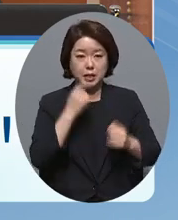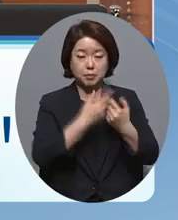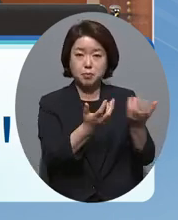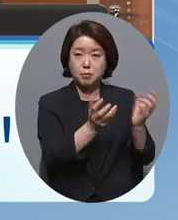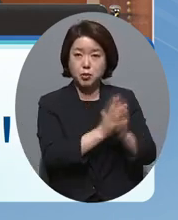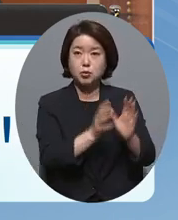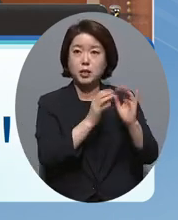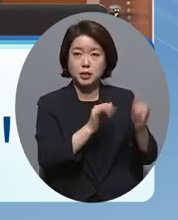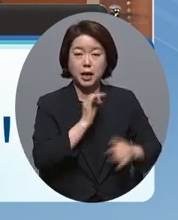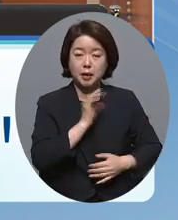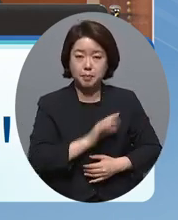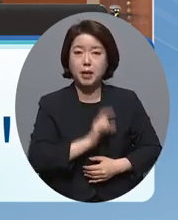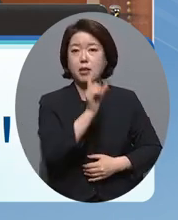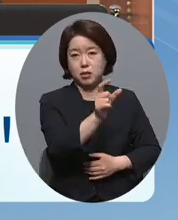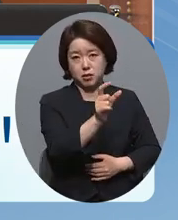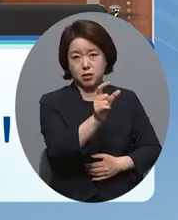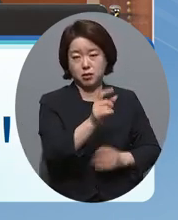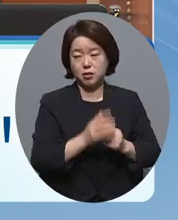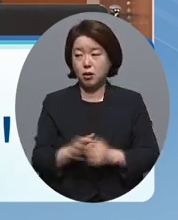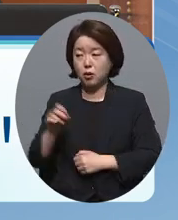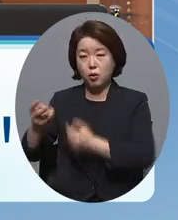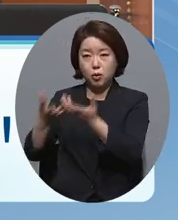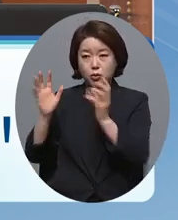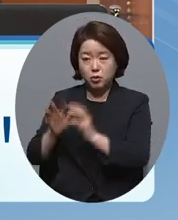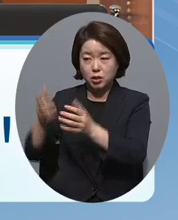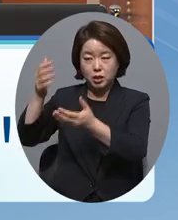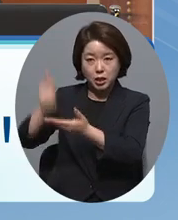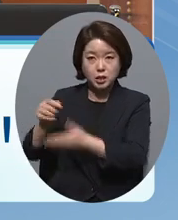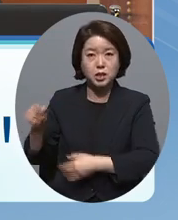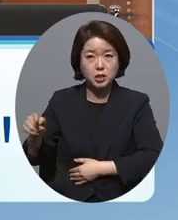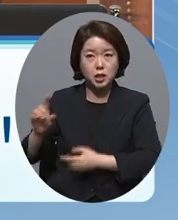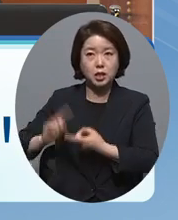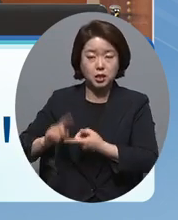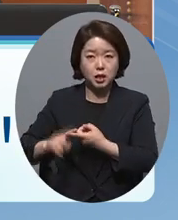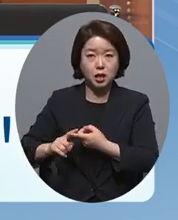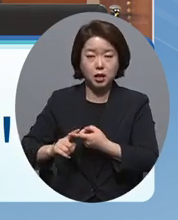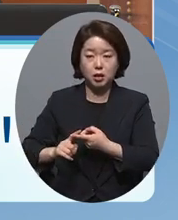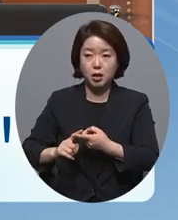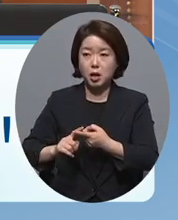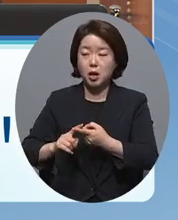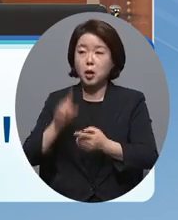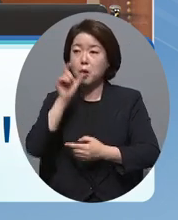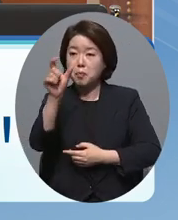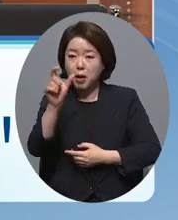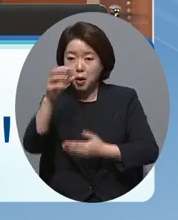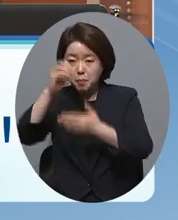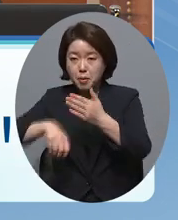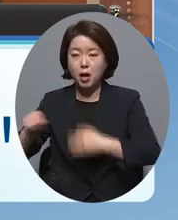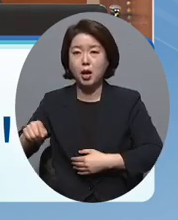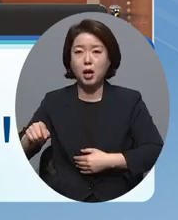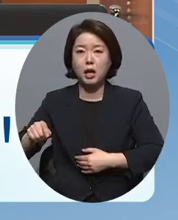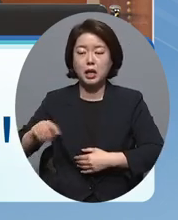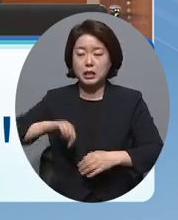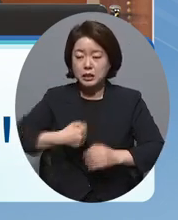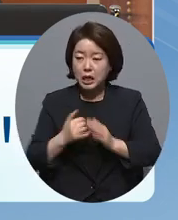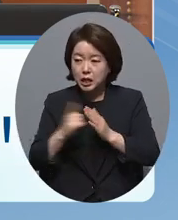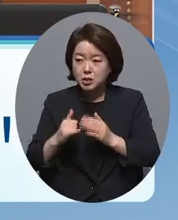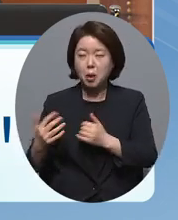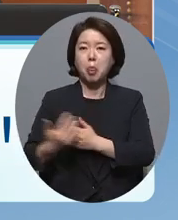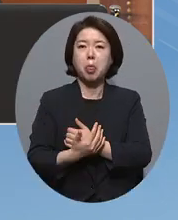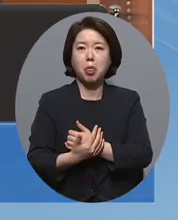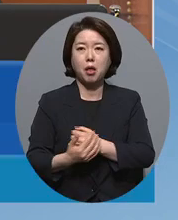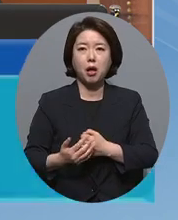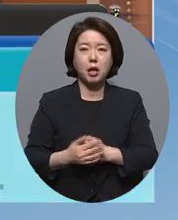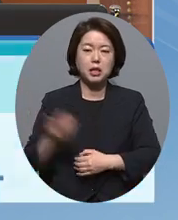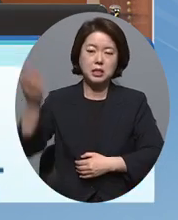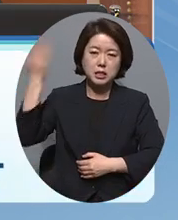강력하게 얘기를 하고 여당 단체장에 대한 얘기는 쏙 뺐다는 것이 제 식구 감사기로 보이고 또